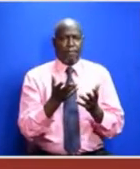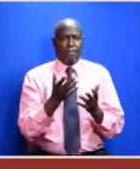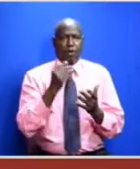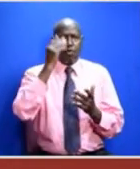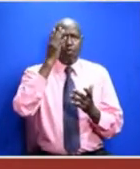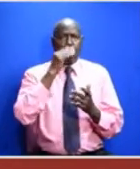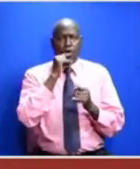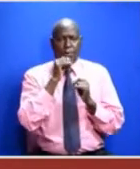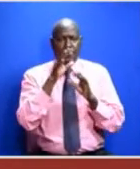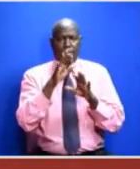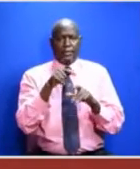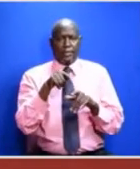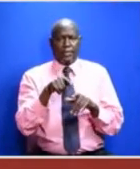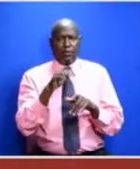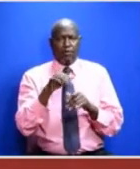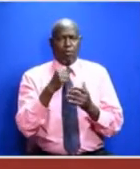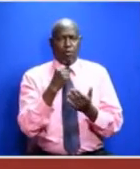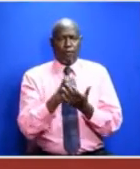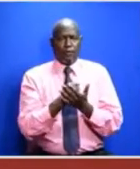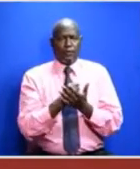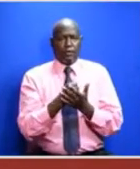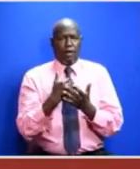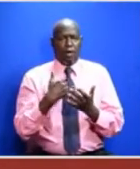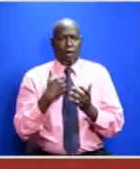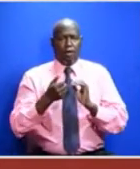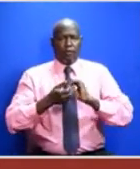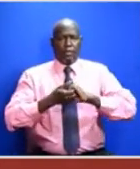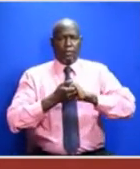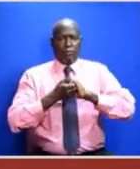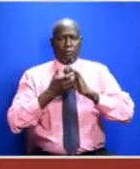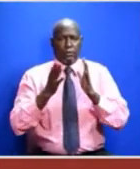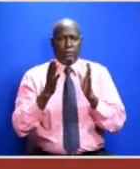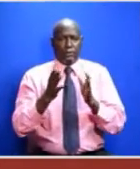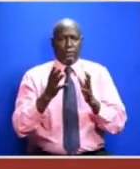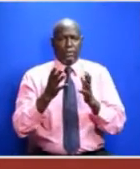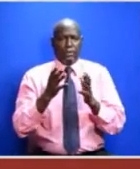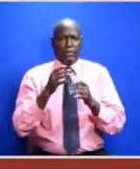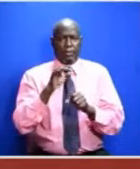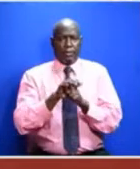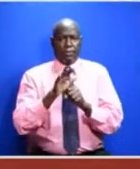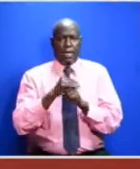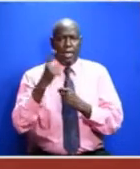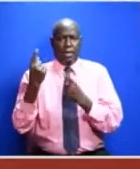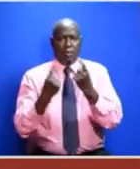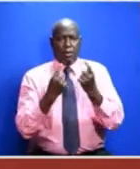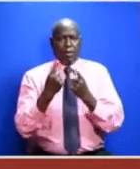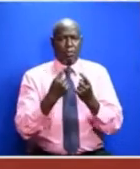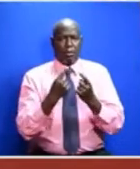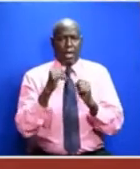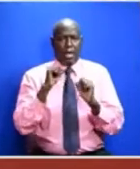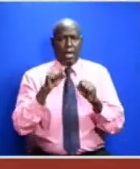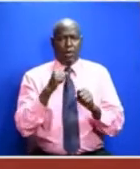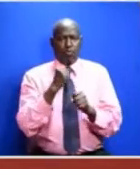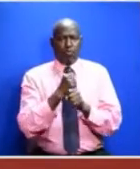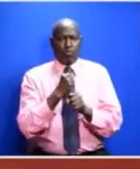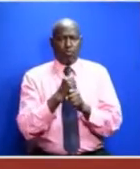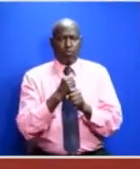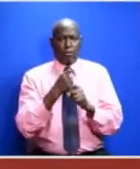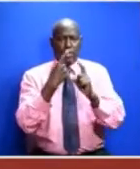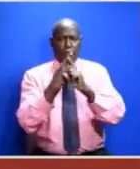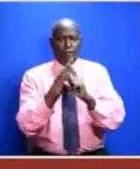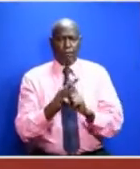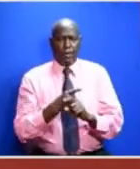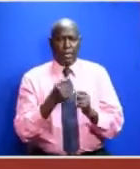Mungu ametubariki kwa ajili ya hiyo ofisi. Tuko na washikadao wengi ambao wanakuja kutuuliza kama wanaweza kufanya mambo